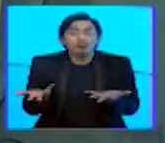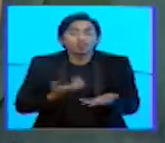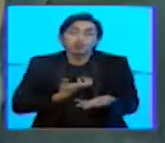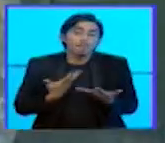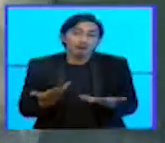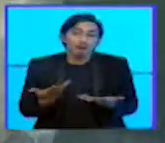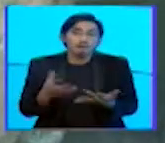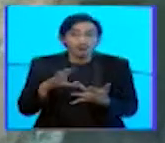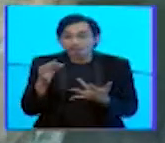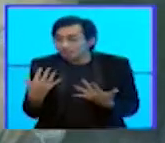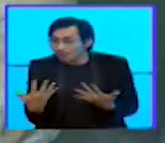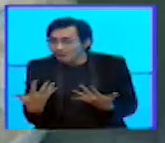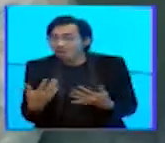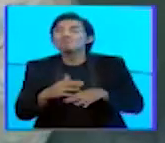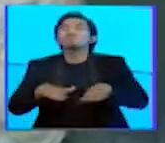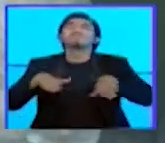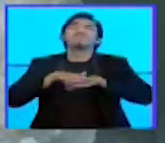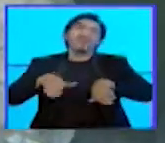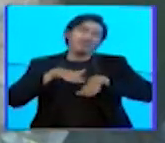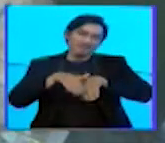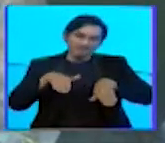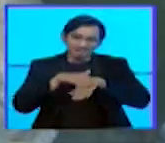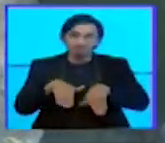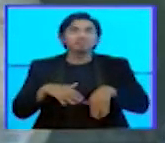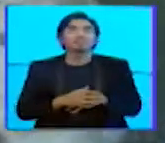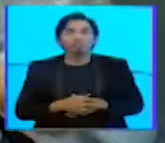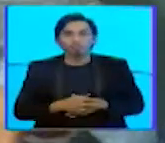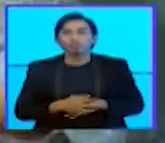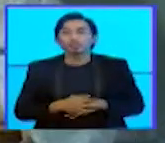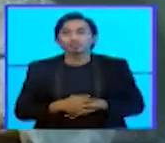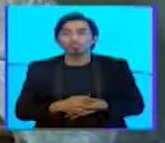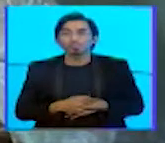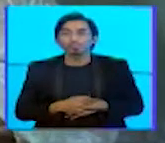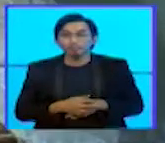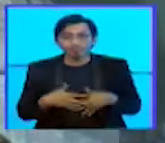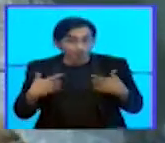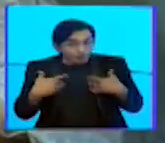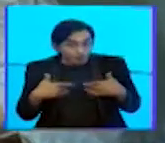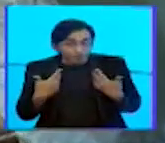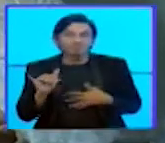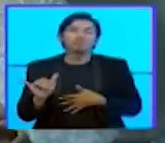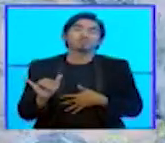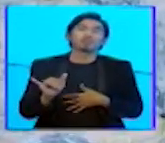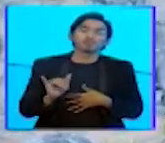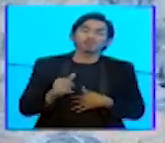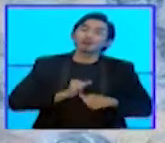Waterboom. Waterboom. Tapi sekolahnya tapi juga kan suka, nanti pasti seru. Ya, ada beberapa kegiatan